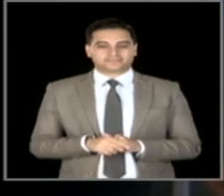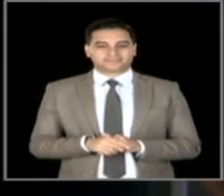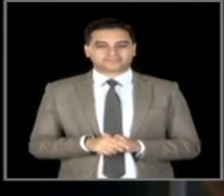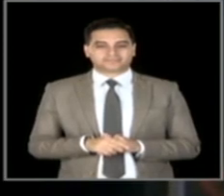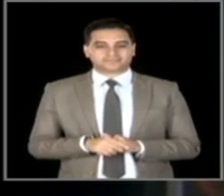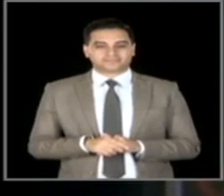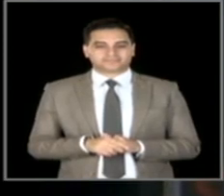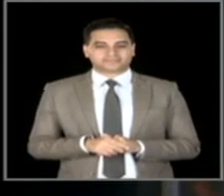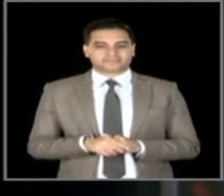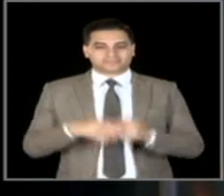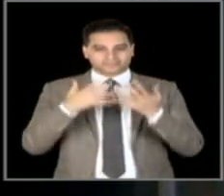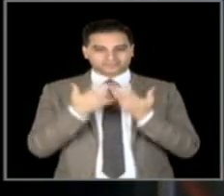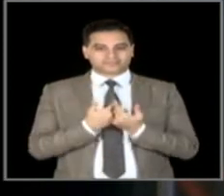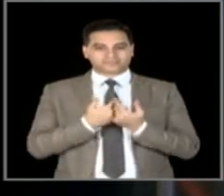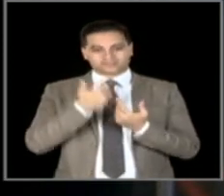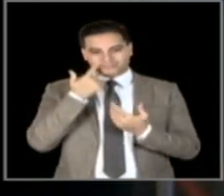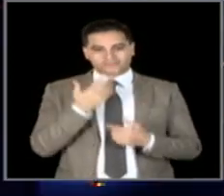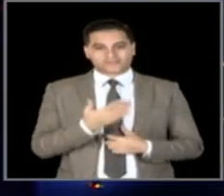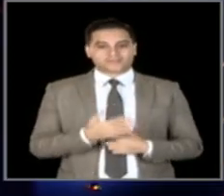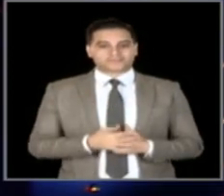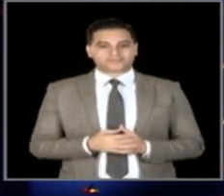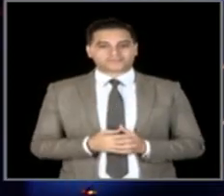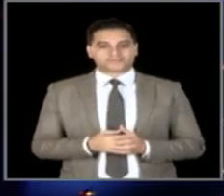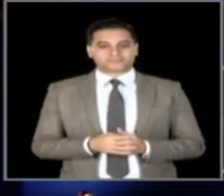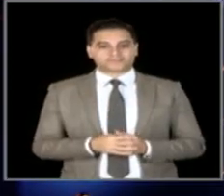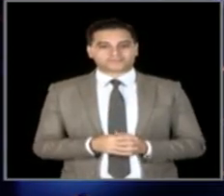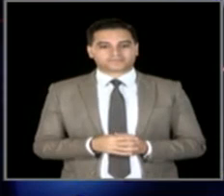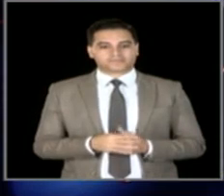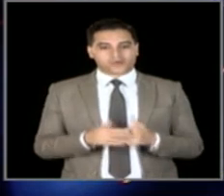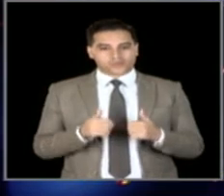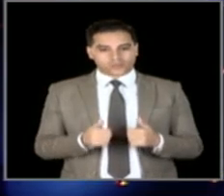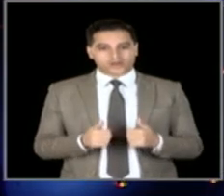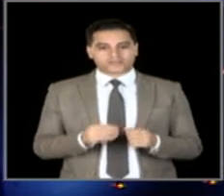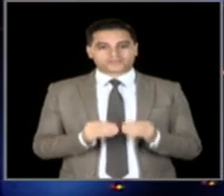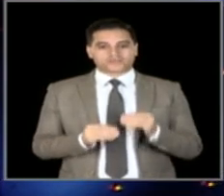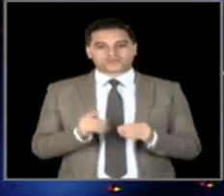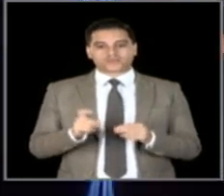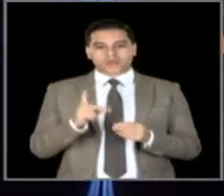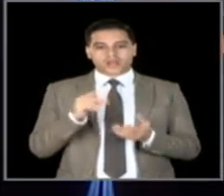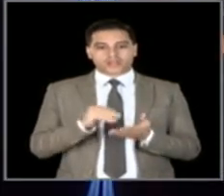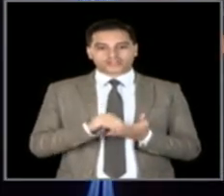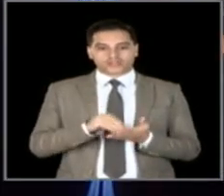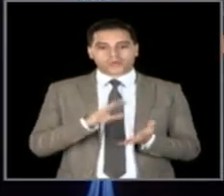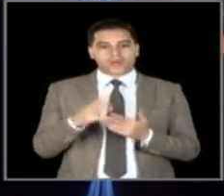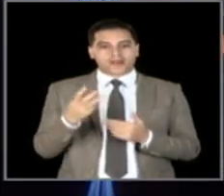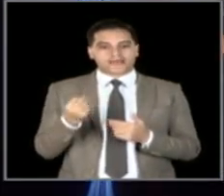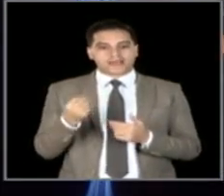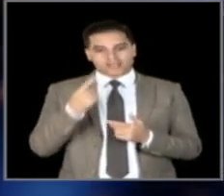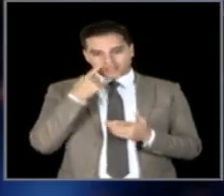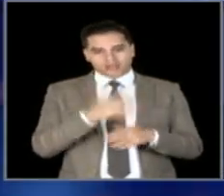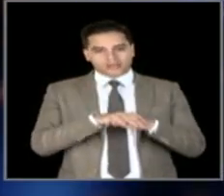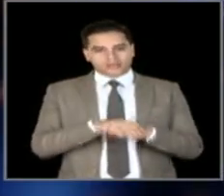ايه قدرات ذهنيه كويس سؤال ب 20 نقطه ولا 30ق 30 دوس